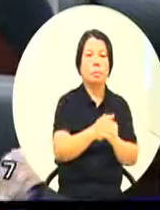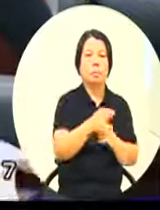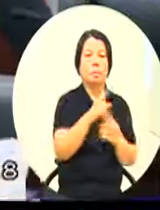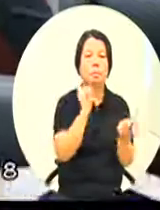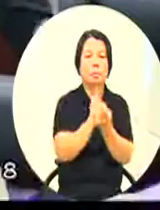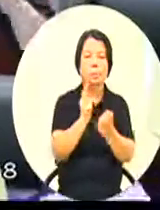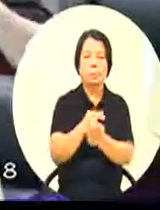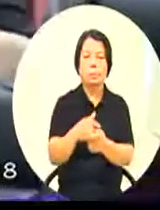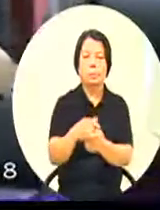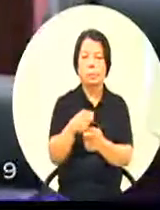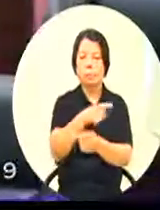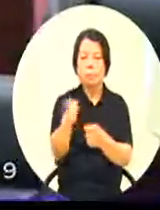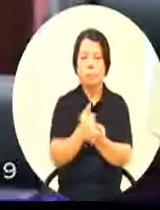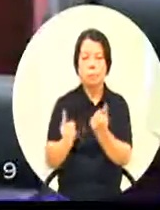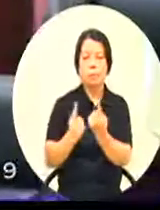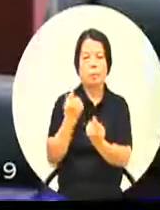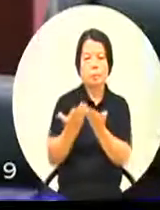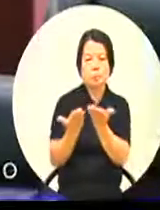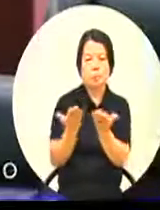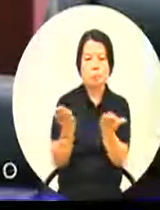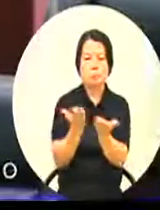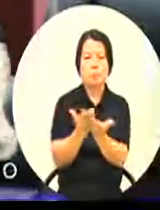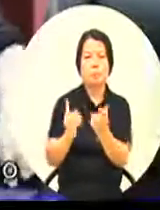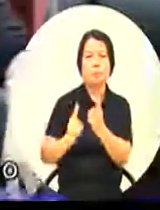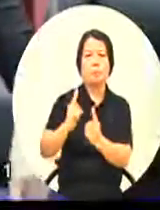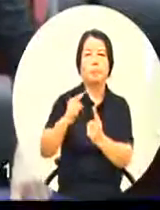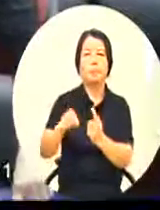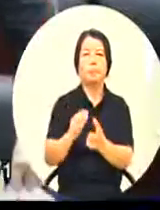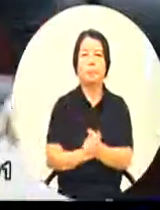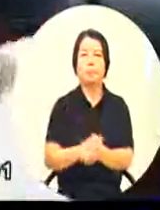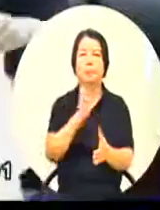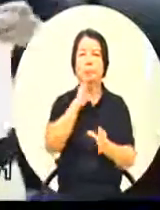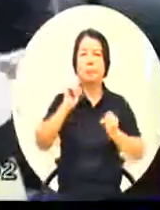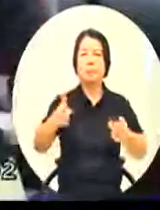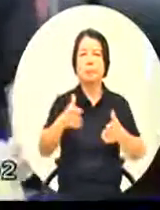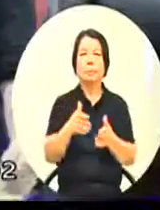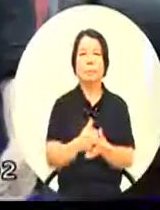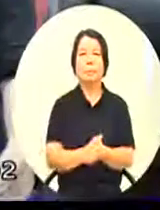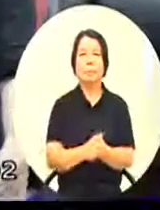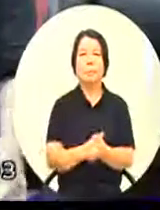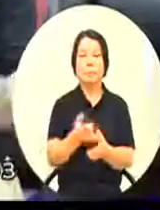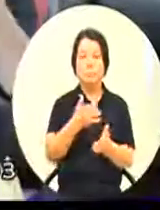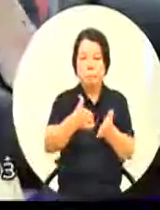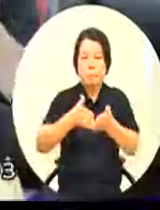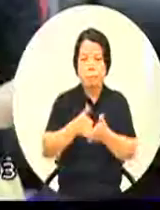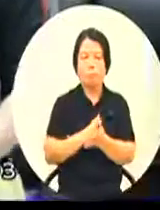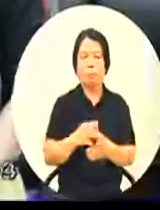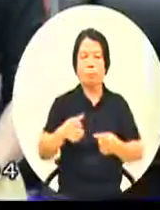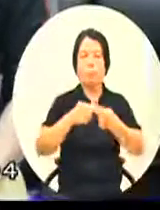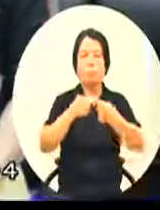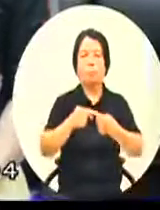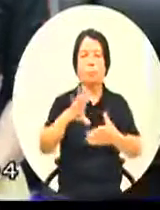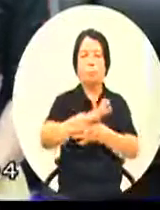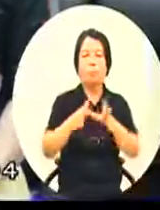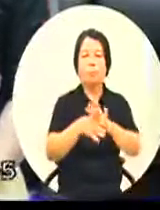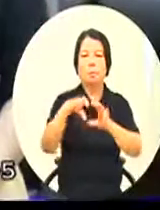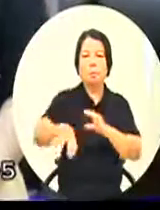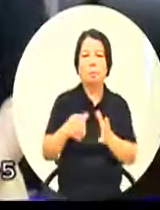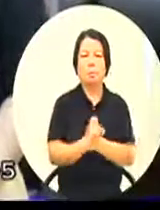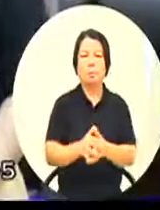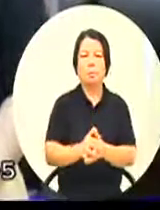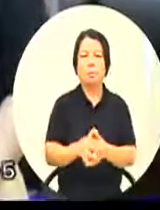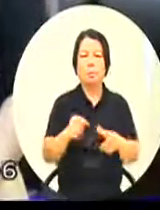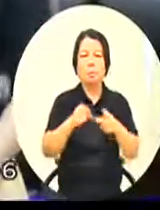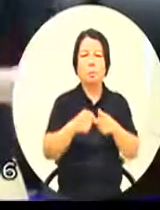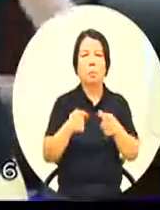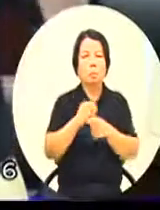决。所以我请教一下，我们是不是可以要求第一个文化局可以办一个公开的辩